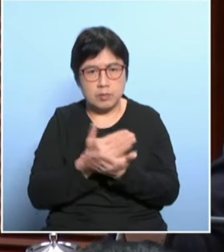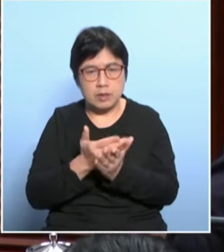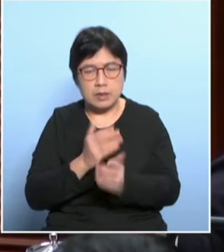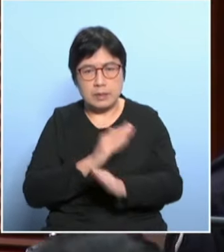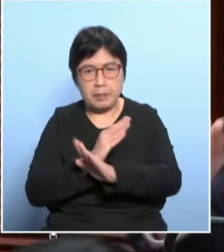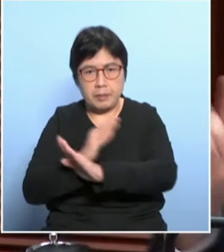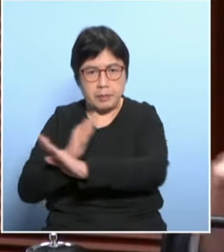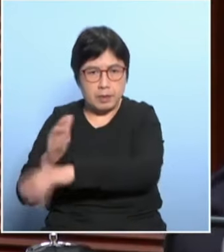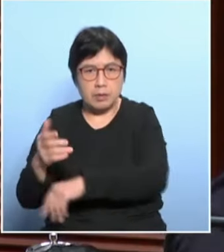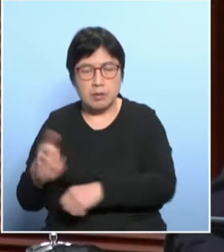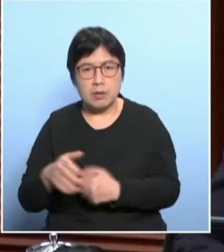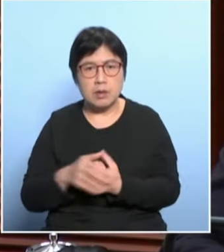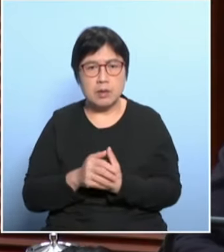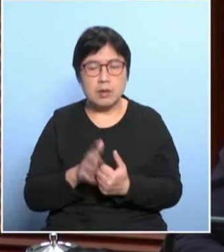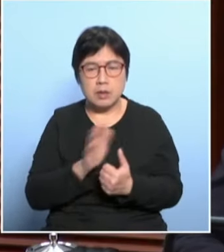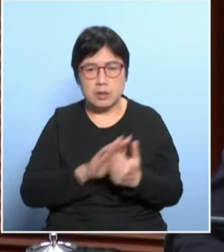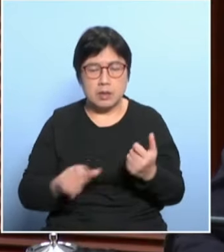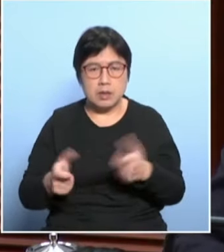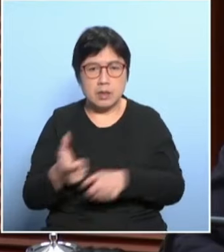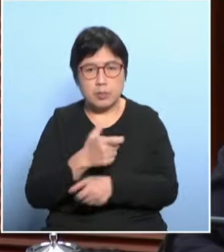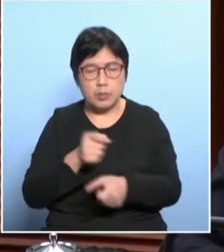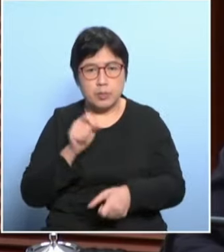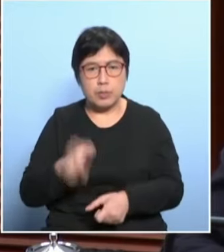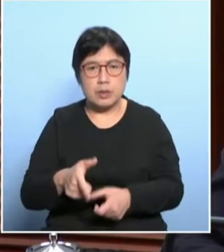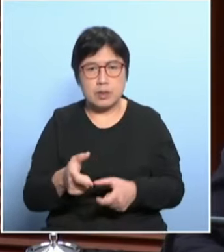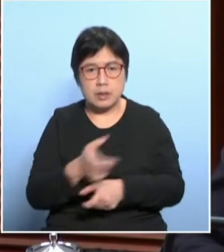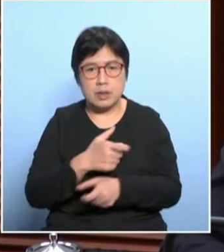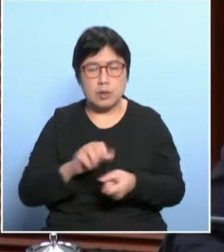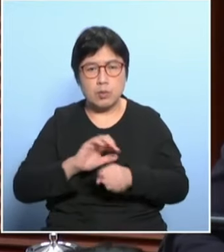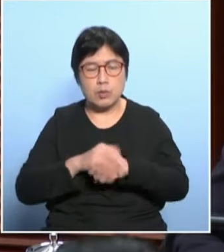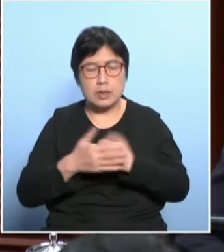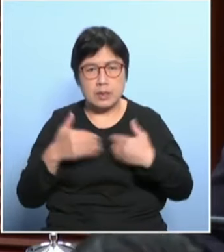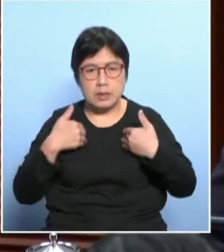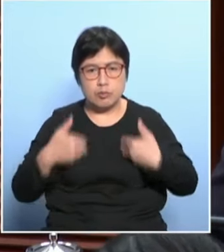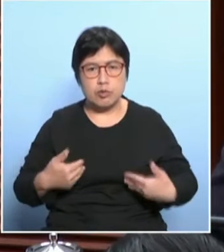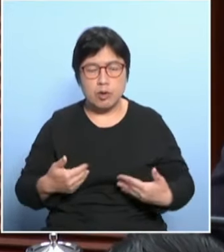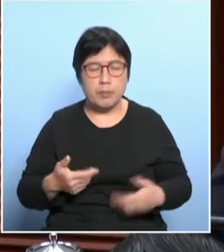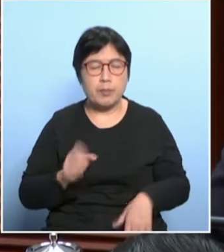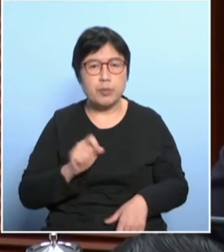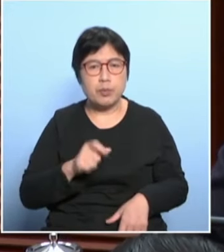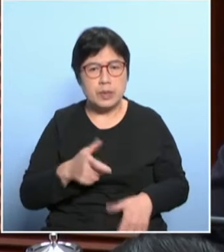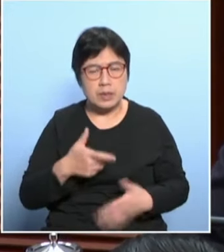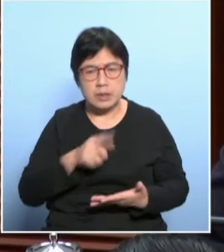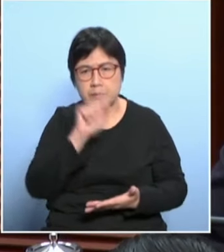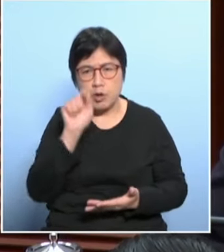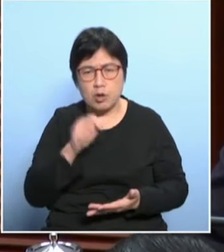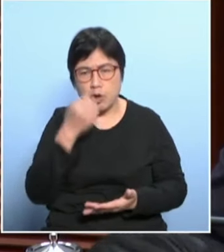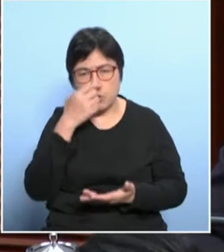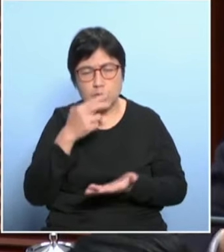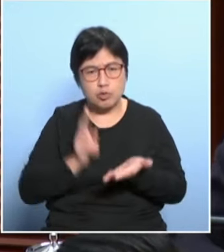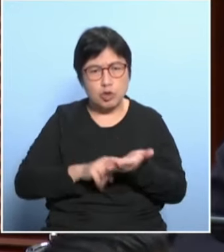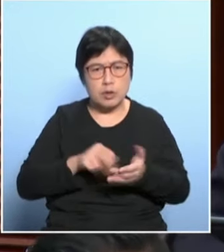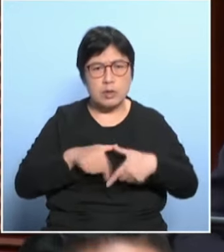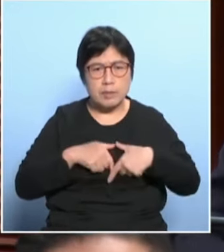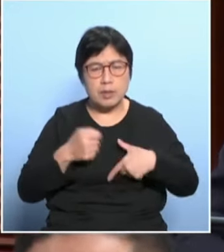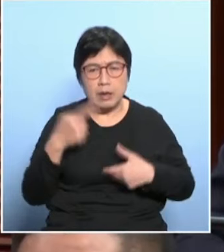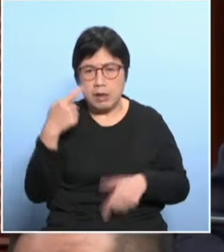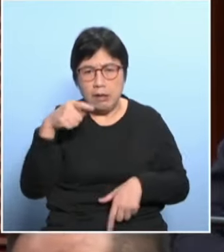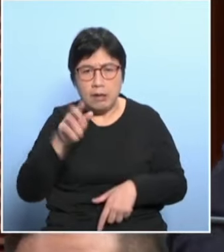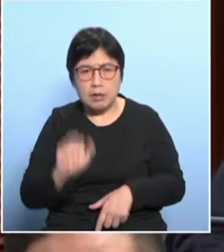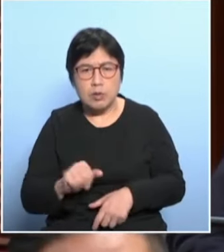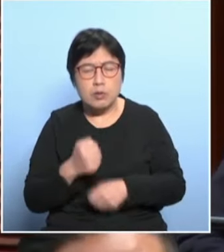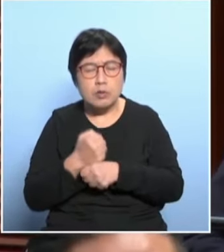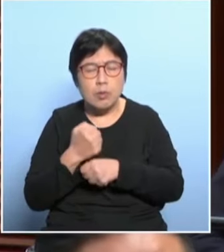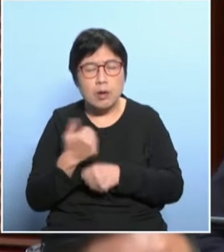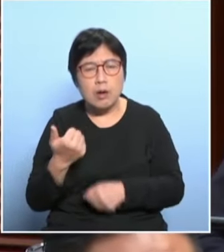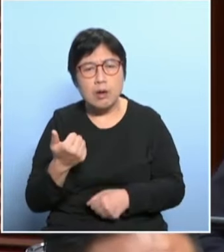禁曬佢之後，係唔會影響經濟，亦都唔會影響佢哋嘅國際形象。點解我哋香港係咁有信心，我哋唯獨係可以做得到